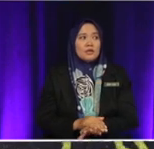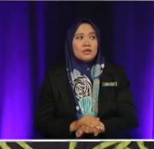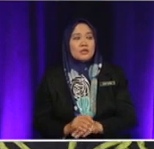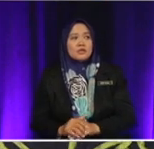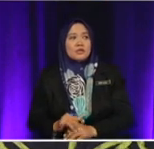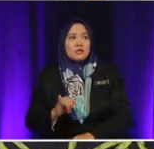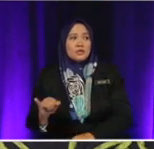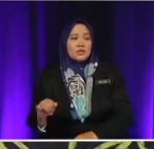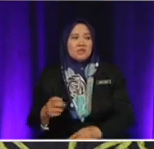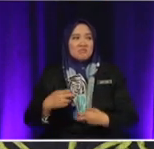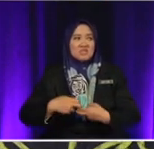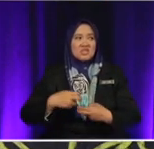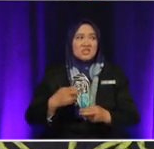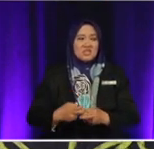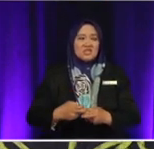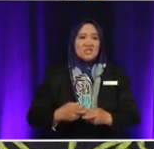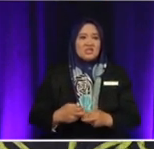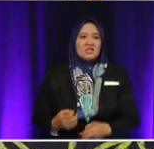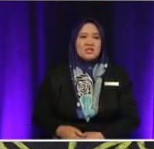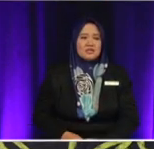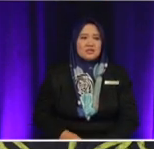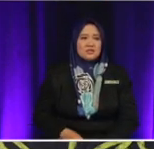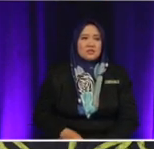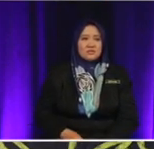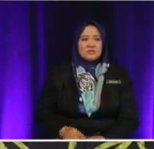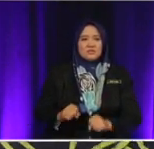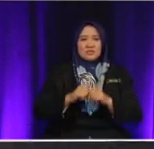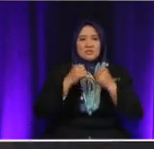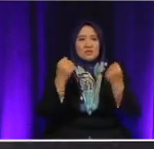Okey, Zulaika. Terus.